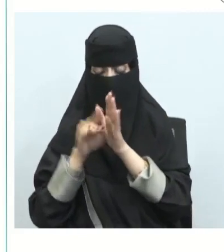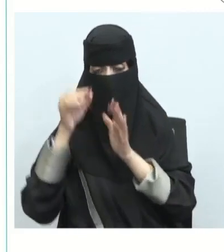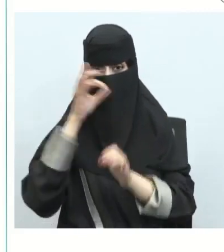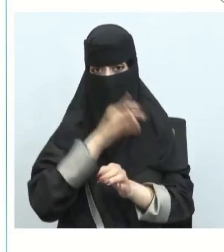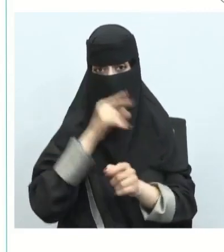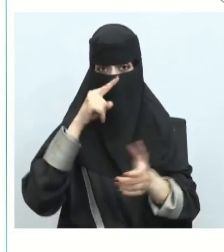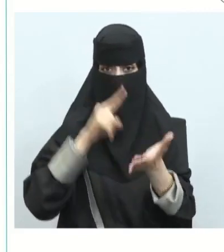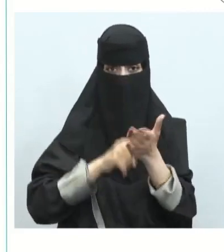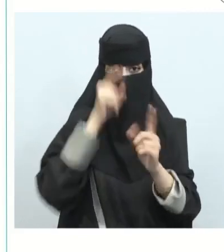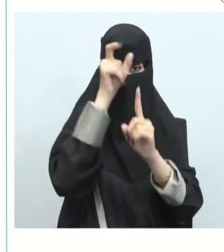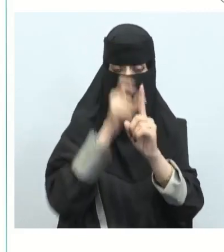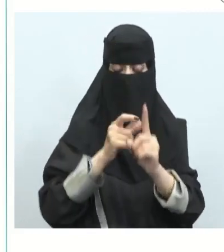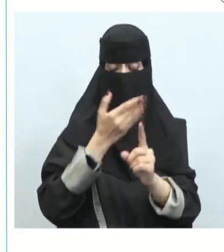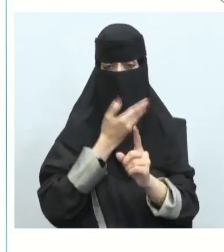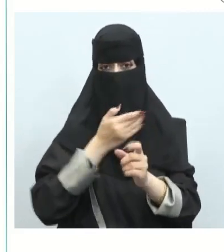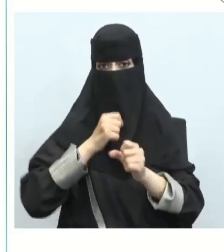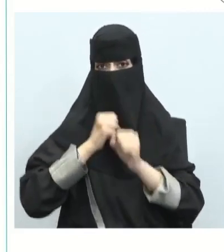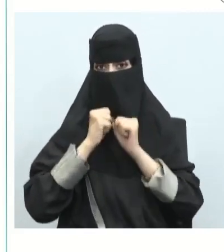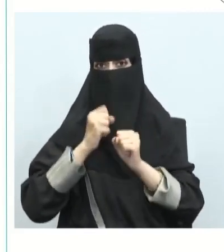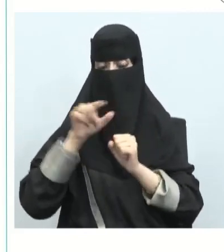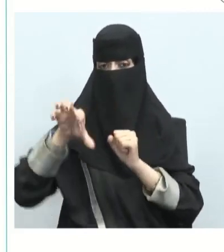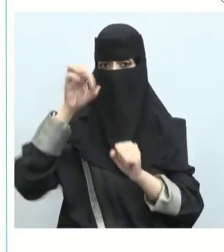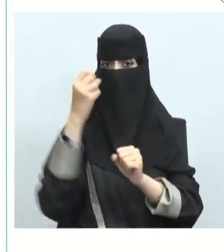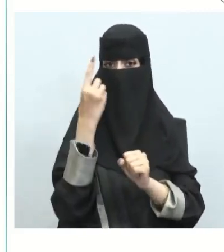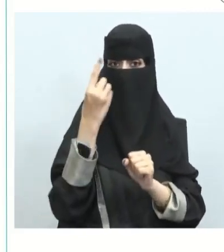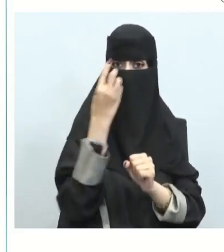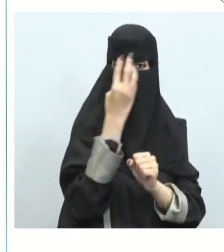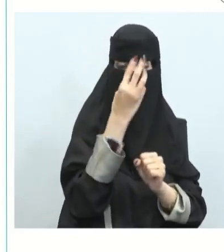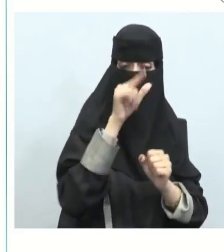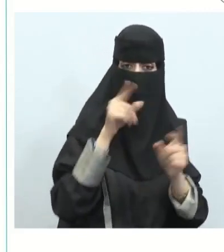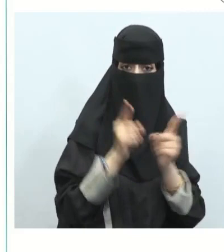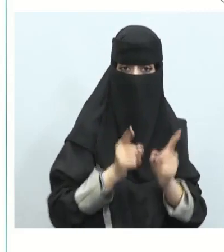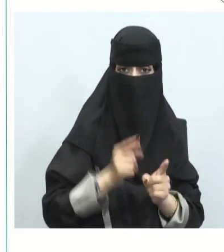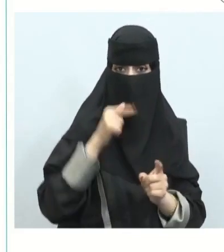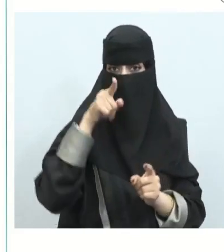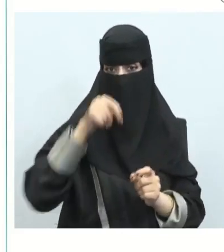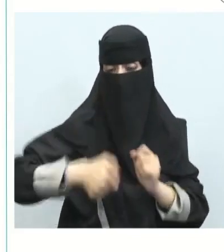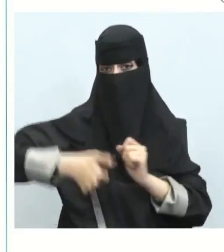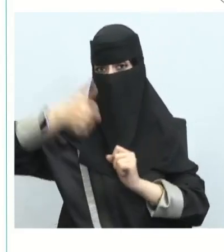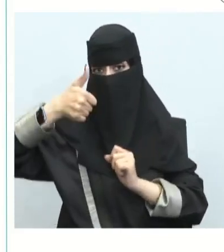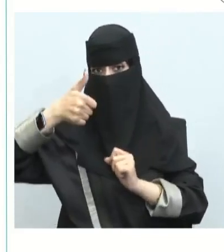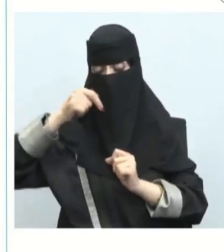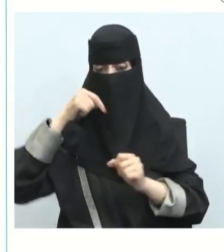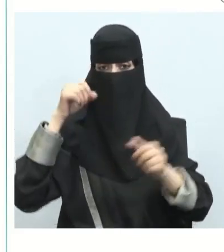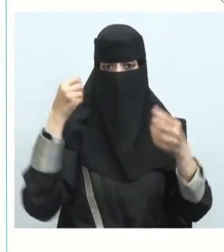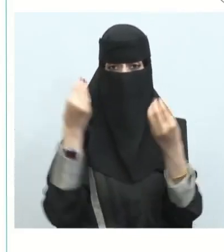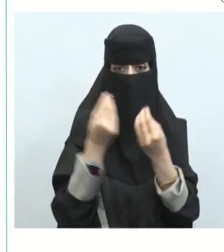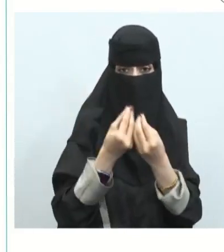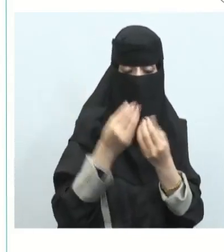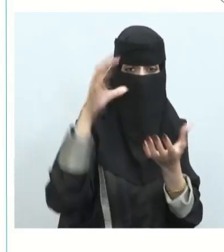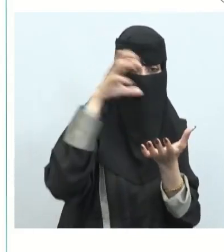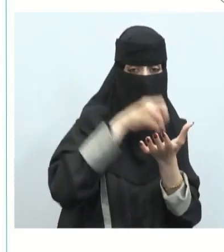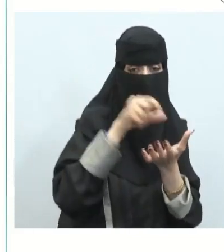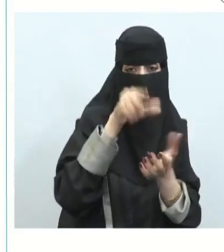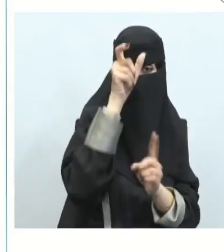بان الافراد يتاثرون بشده بحاجه واحده من ثلاث احتياجات محدده هي الانجاز والانتماء او الصلطه من هو